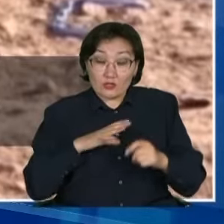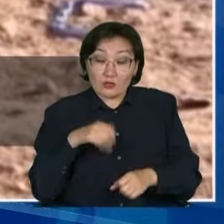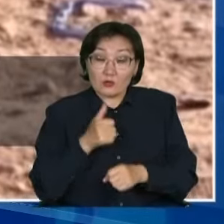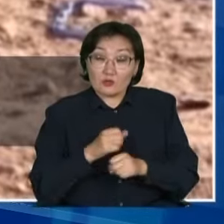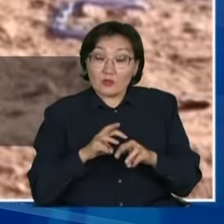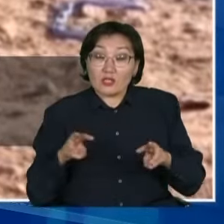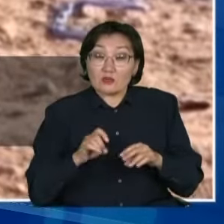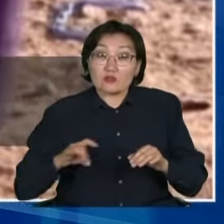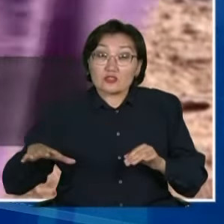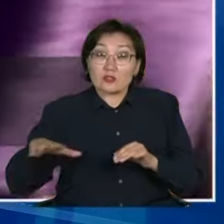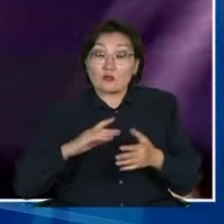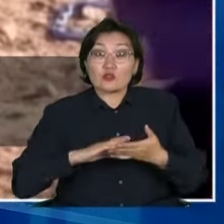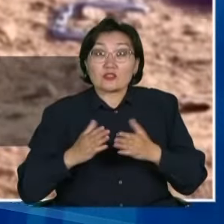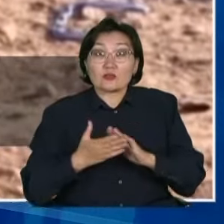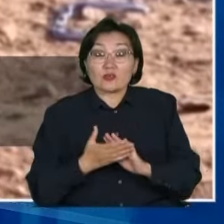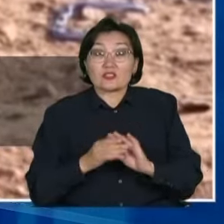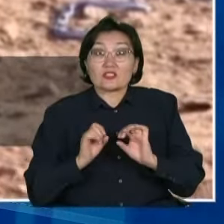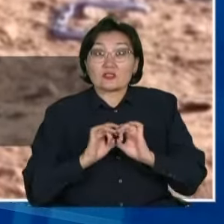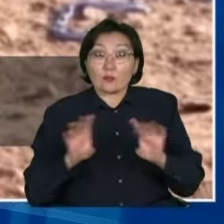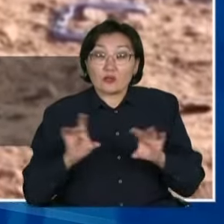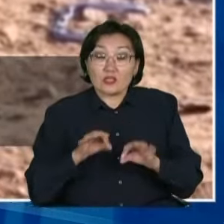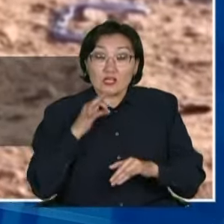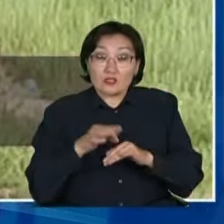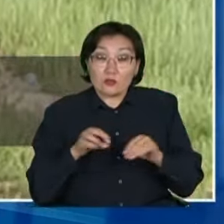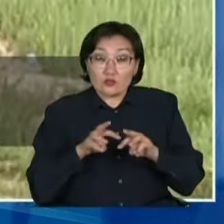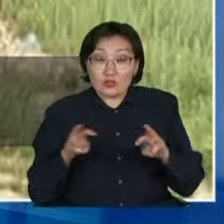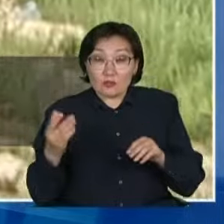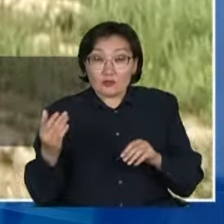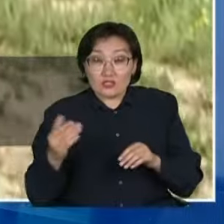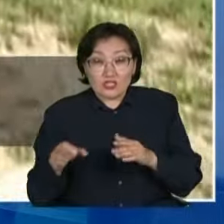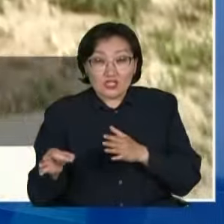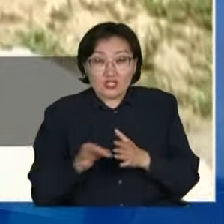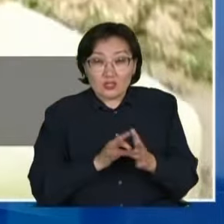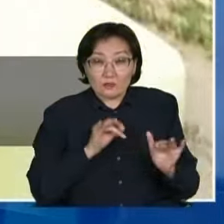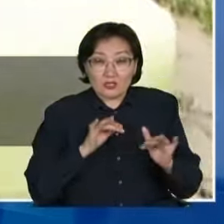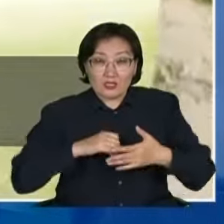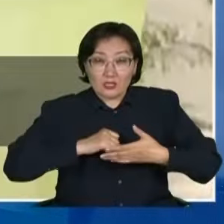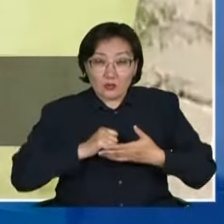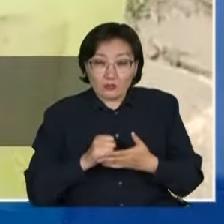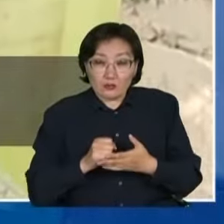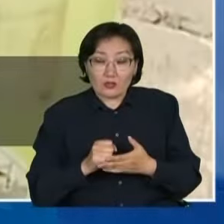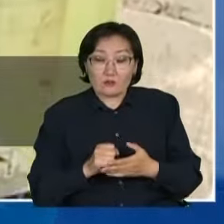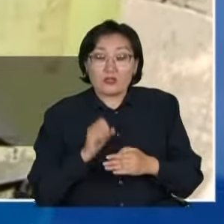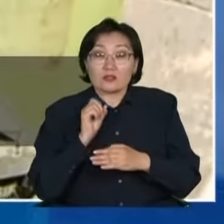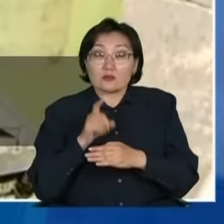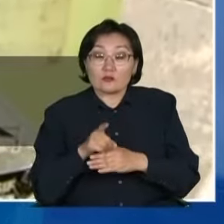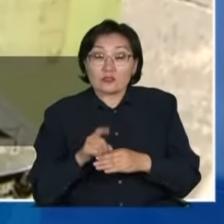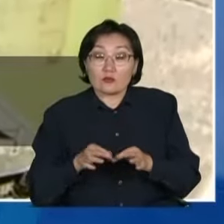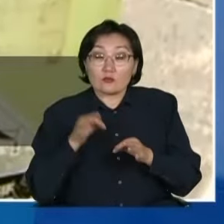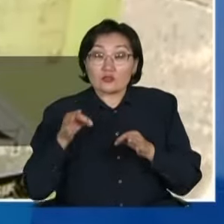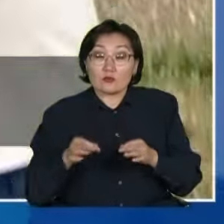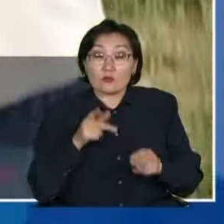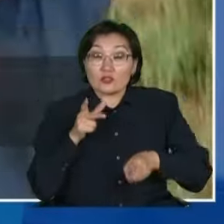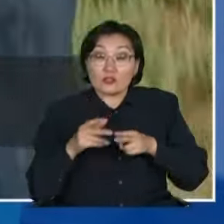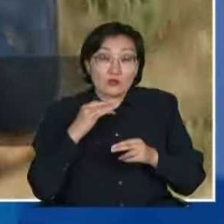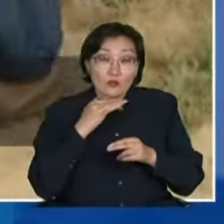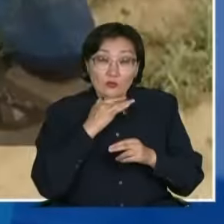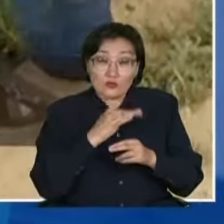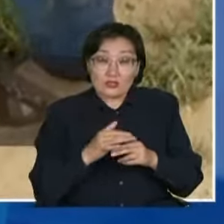Премьер-министр республикадағы ахуалға тоқталып, жауапты министрлікті шапшаң қимылдауға шақырды. Ақпарынша аймақтан келетін шағымның басым